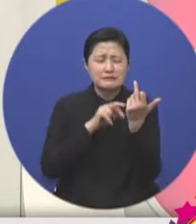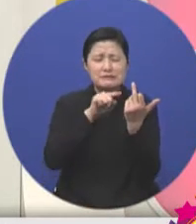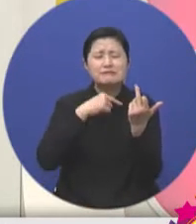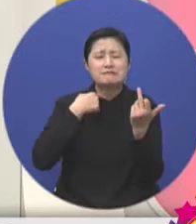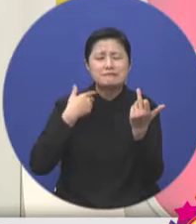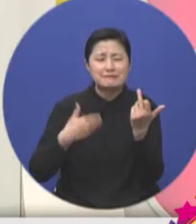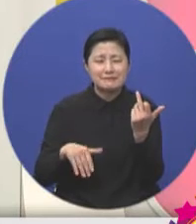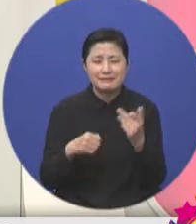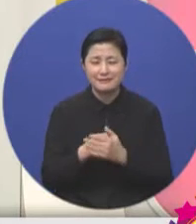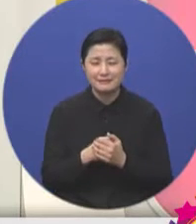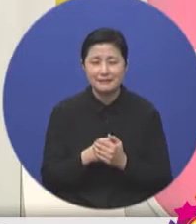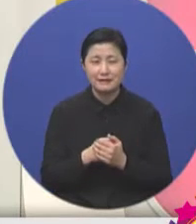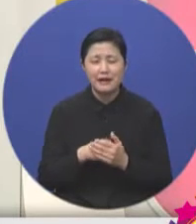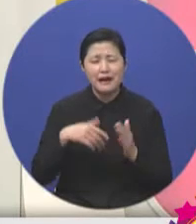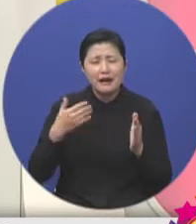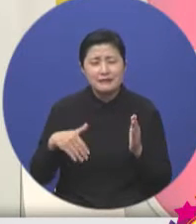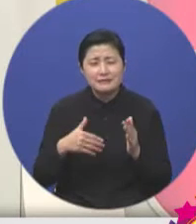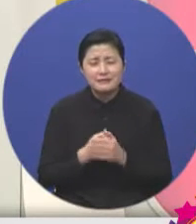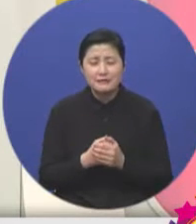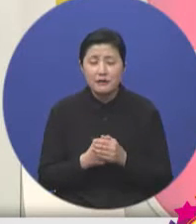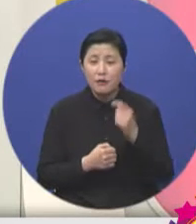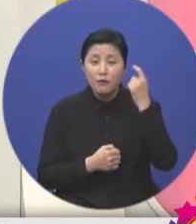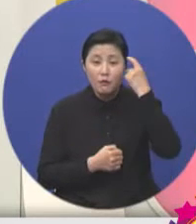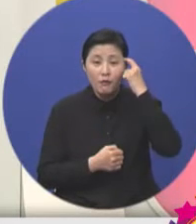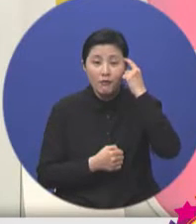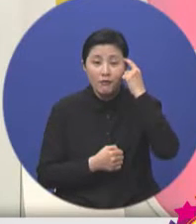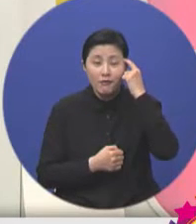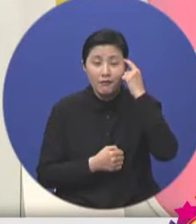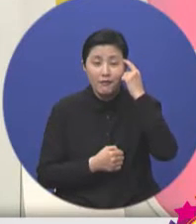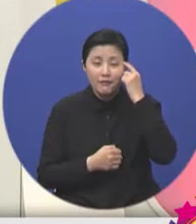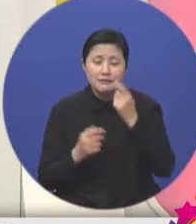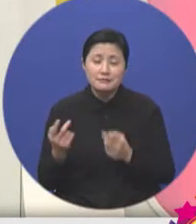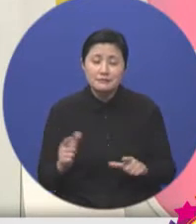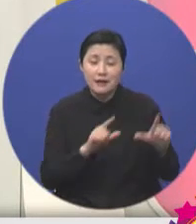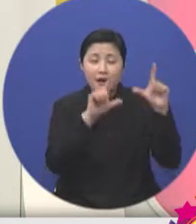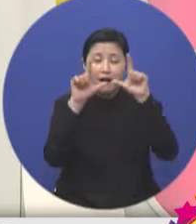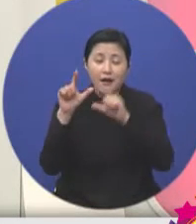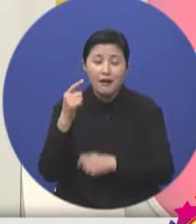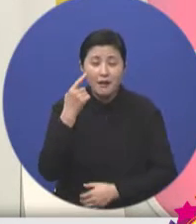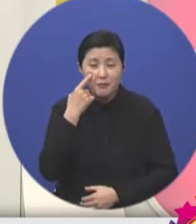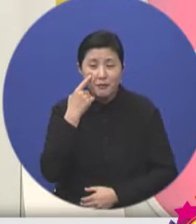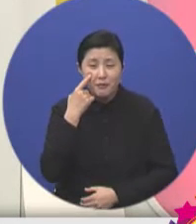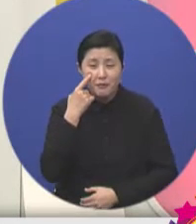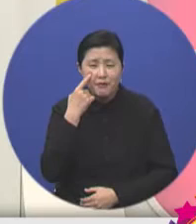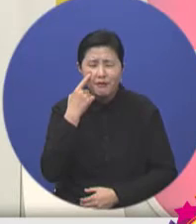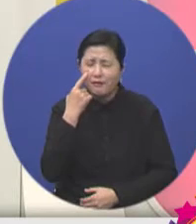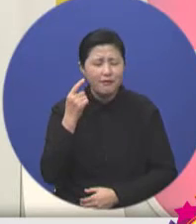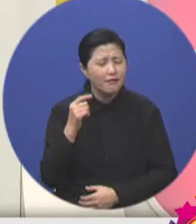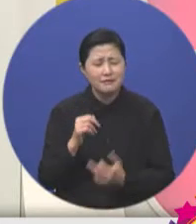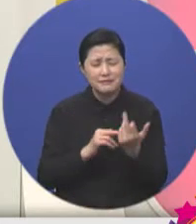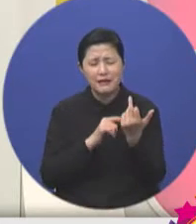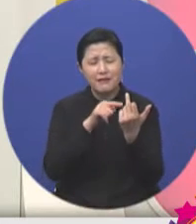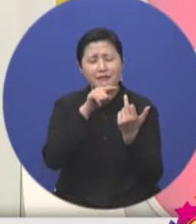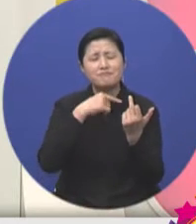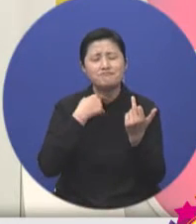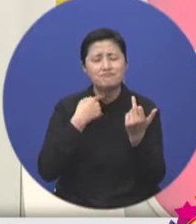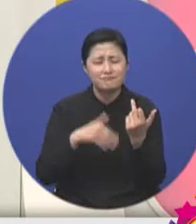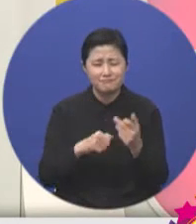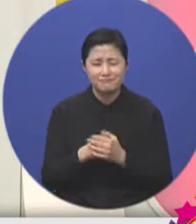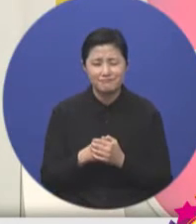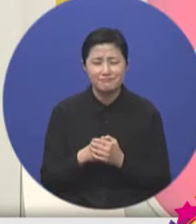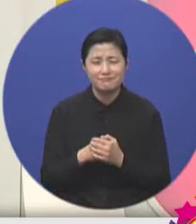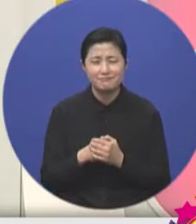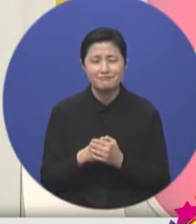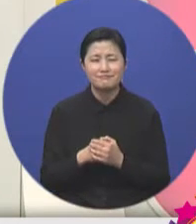어떻게 왜? 야. 글쎄 어떻게 살다 보니까 너무 열심히 사시는. 한라산을 못 가봤습니다.